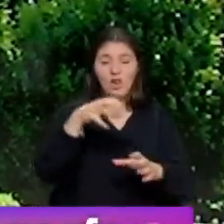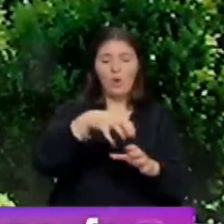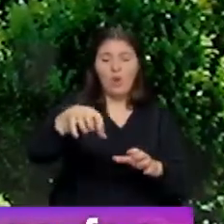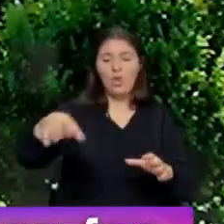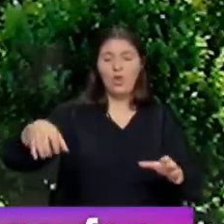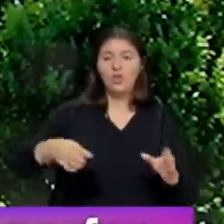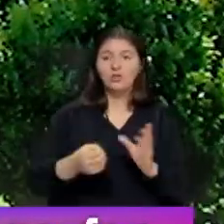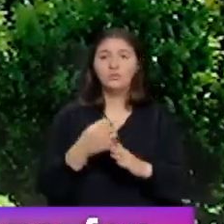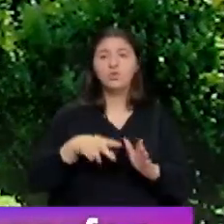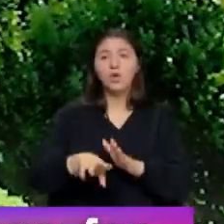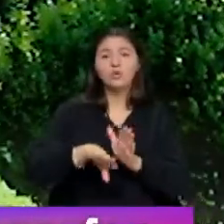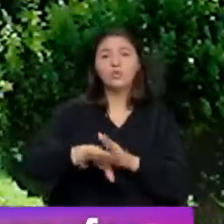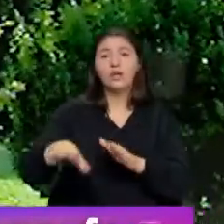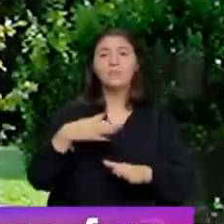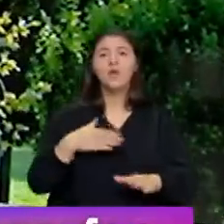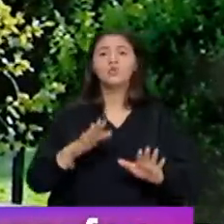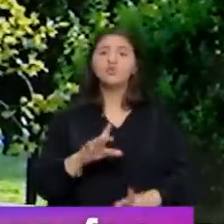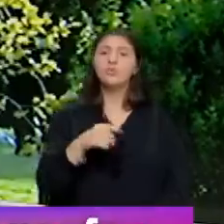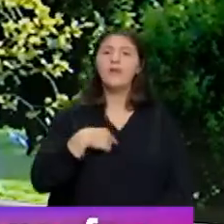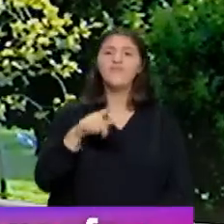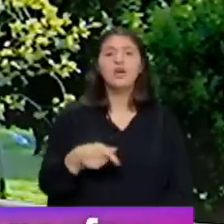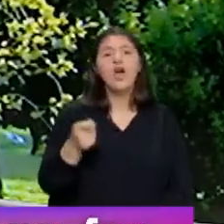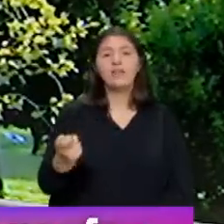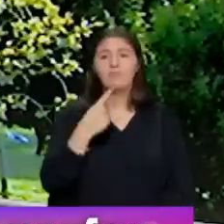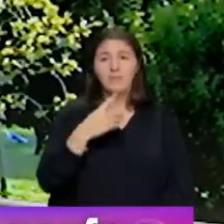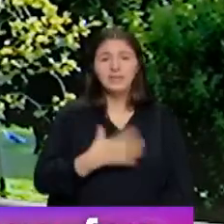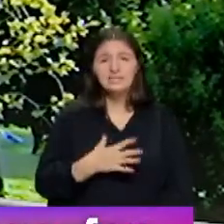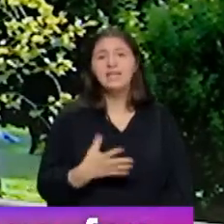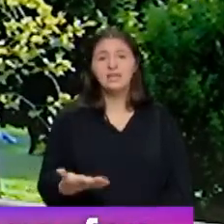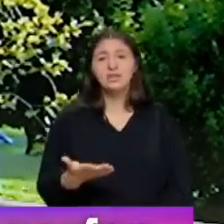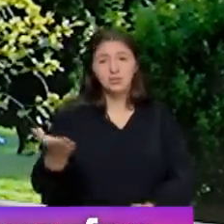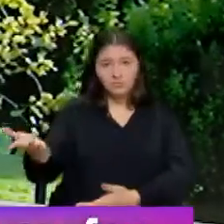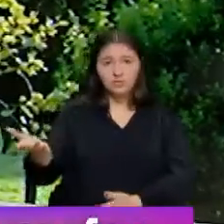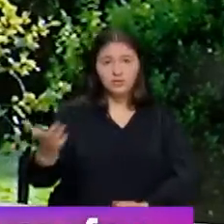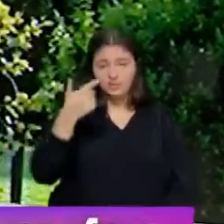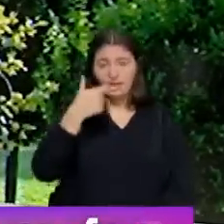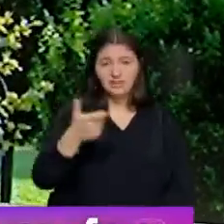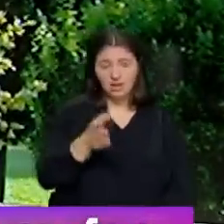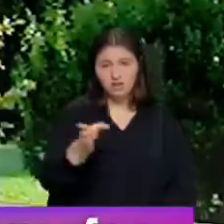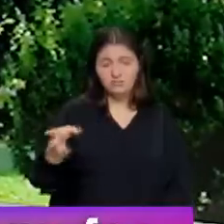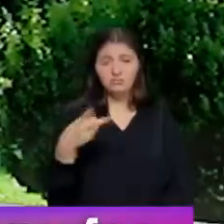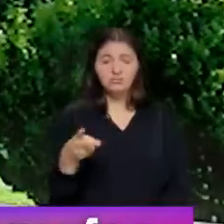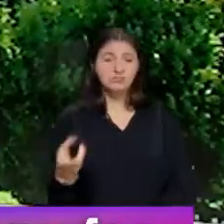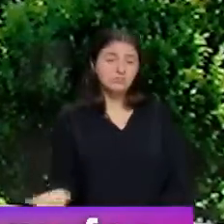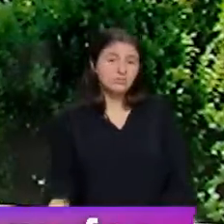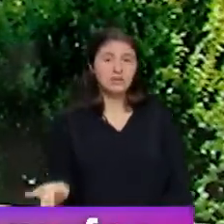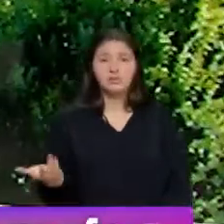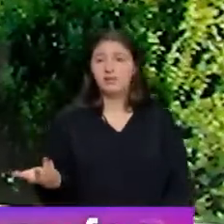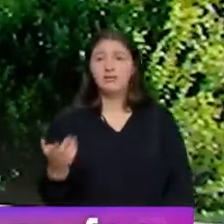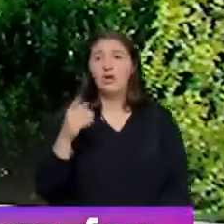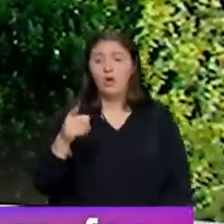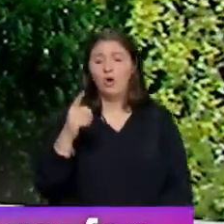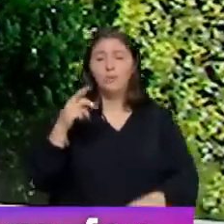oluşturulmuş yol üzerinde Ben durum bir vergimi ödeyeyim demek isterseniz buyurun akaryakıt istasyonlarına zaten